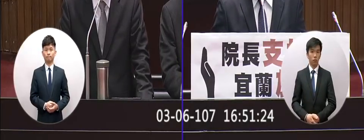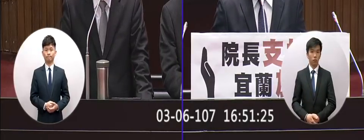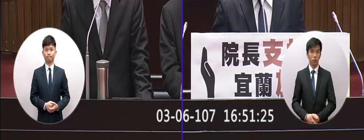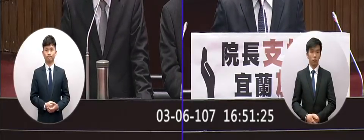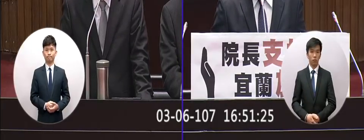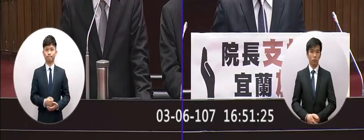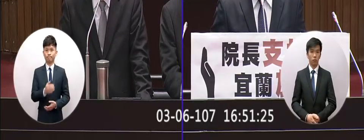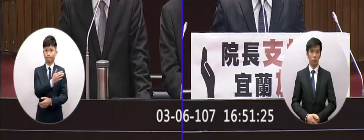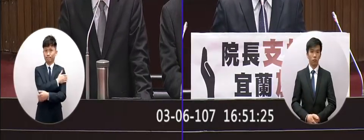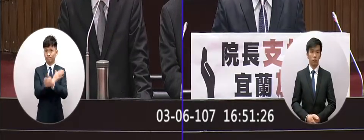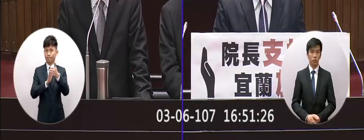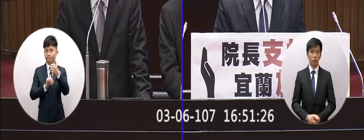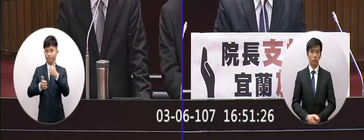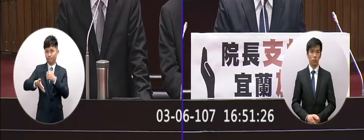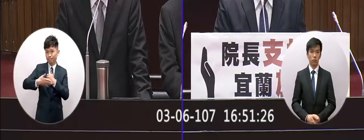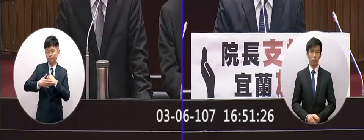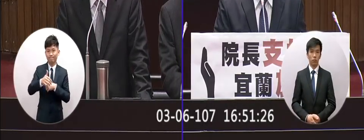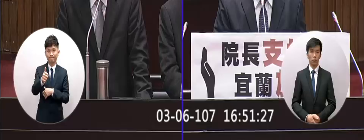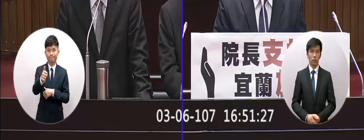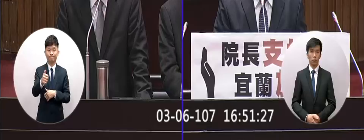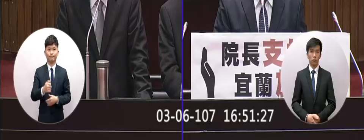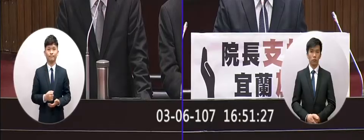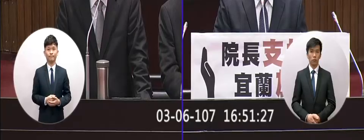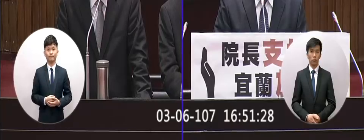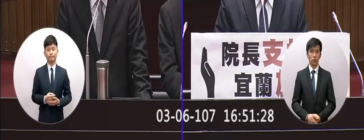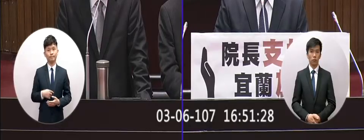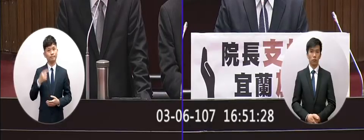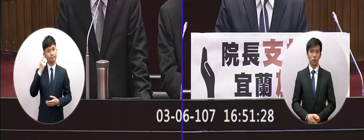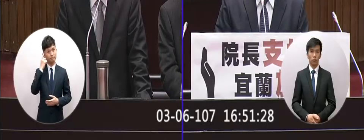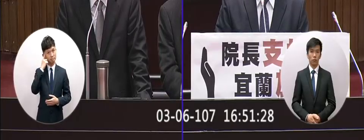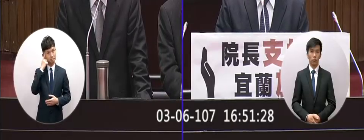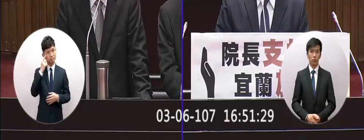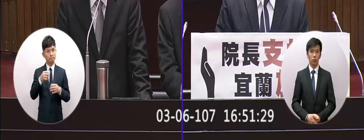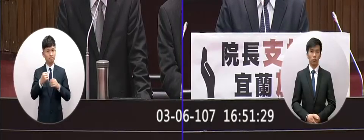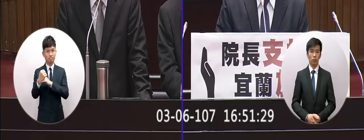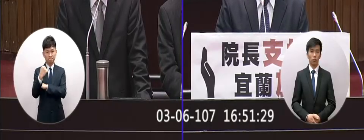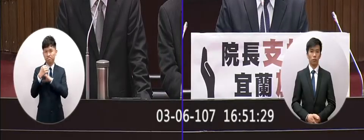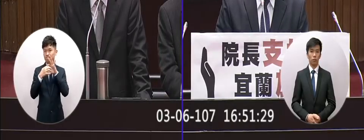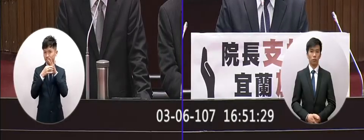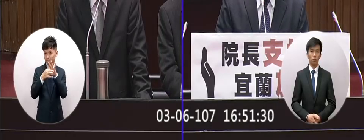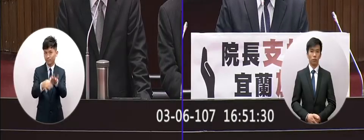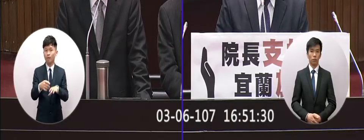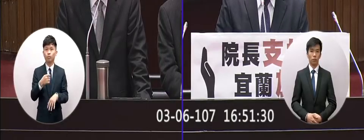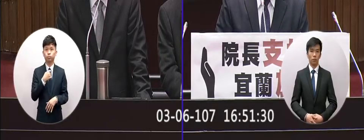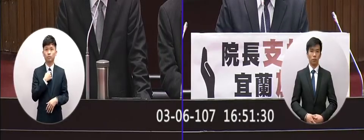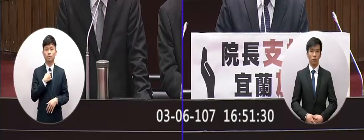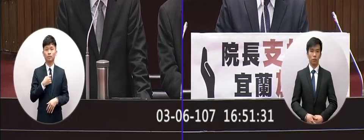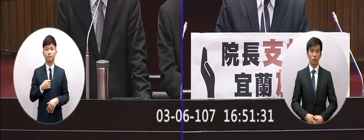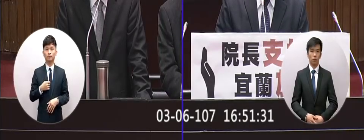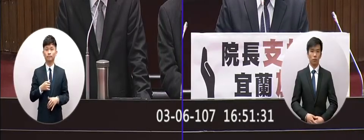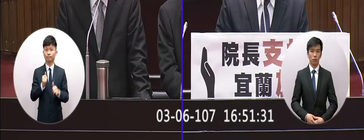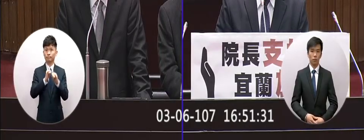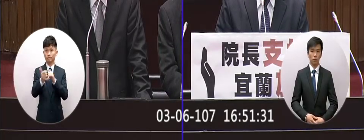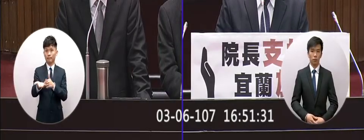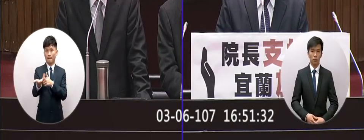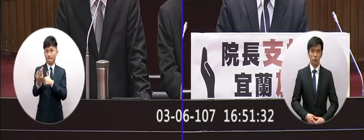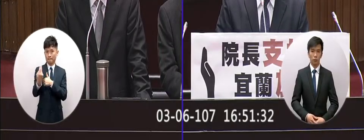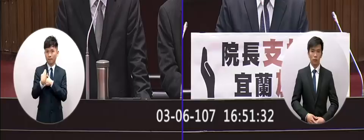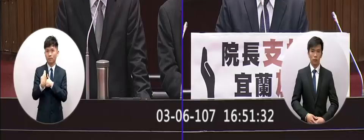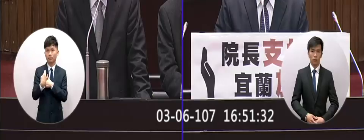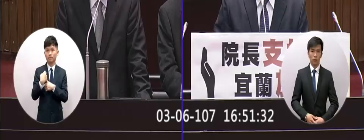感谢陈委员的鼓励了哈。我想我们还要继续努力哈，因为人民承担给我们的工